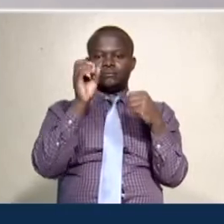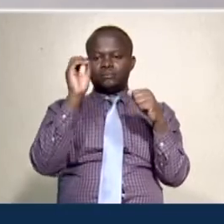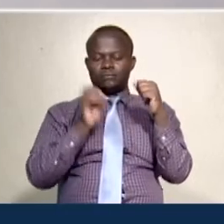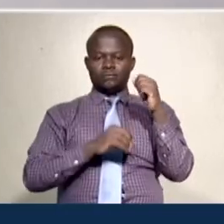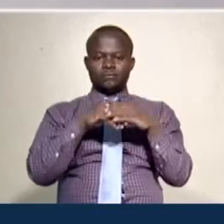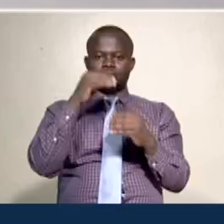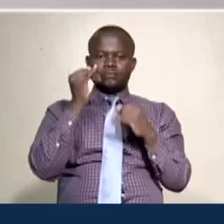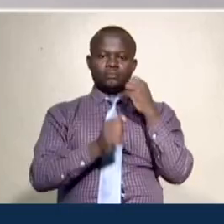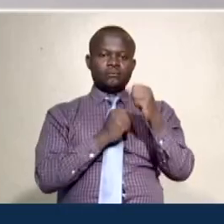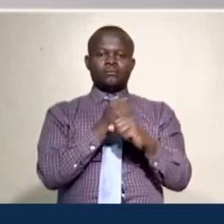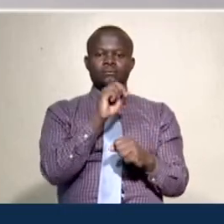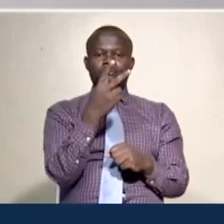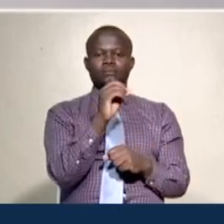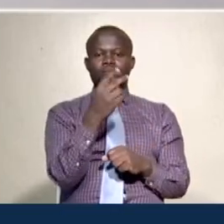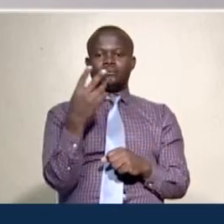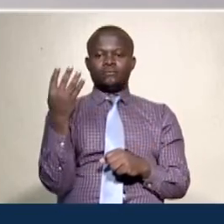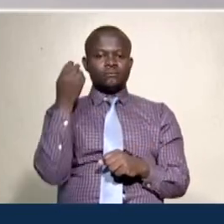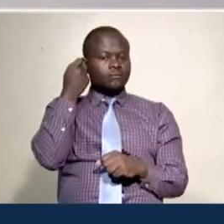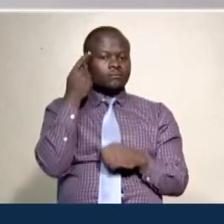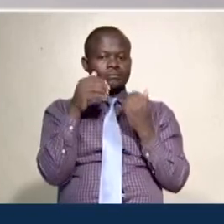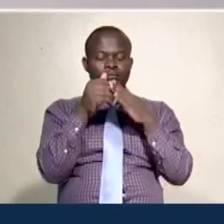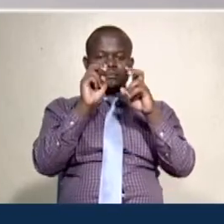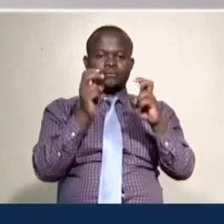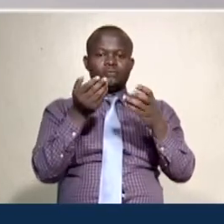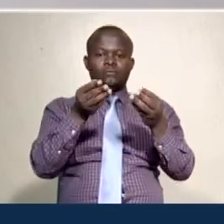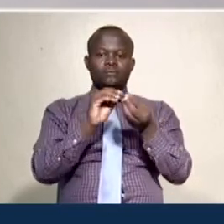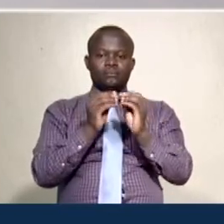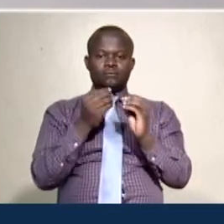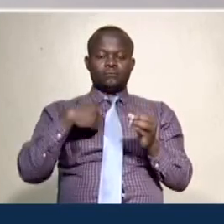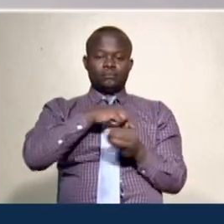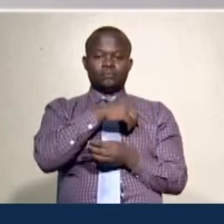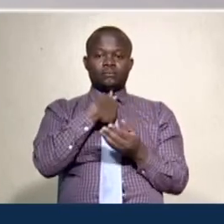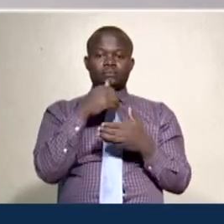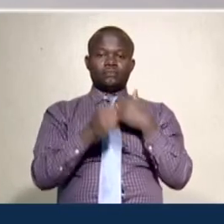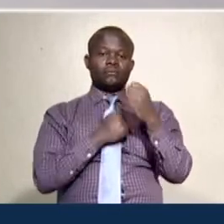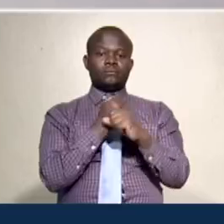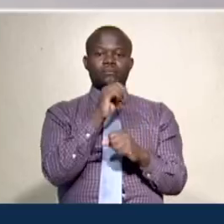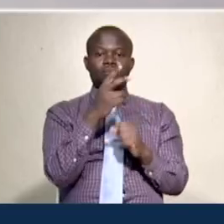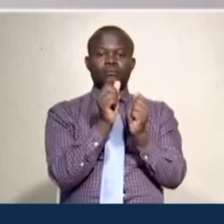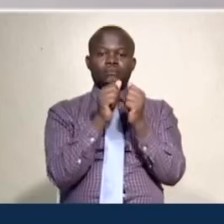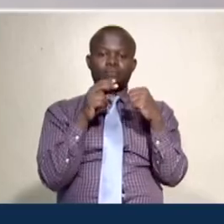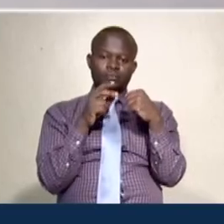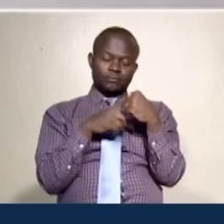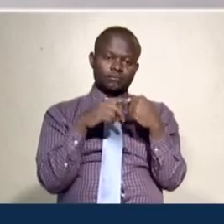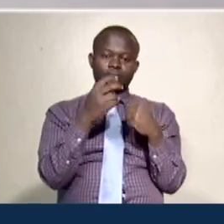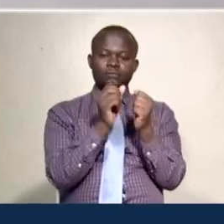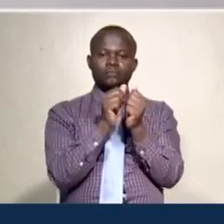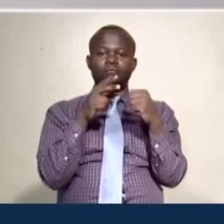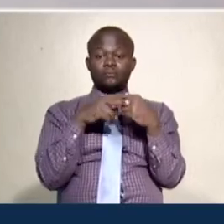mu mpera za 2024. Urumva ko iyi mibare dufite niyo ni ya 2016-17 nubwo